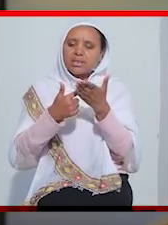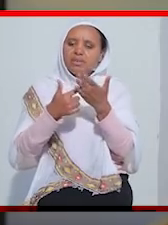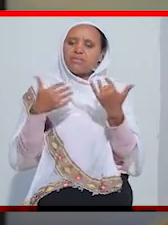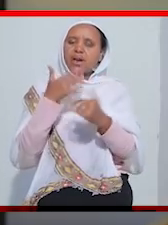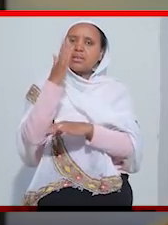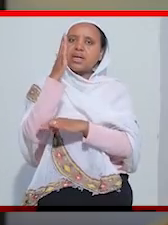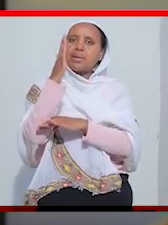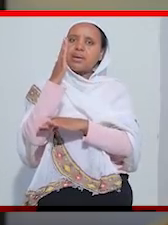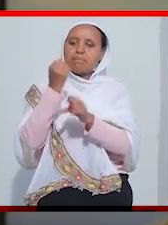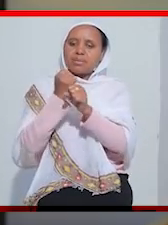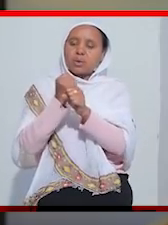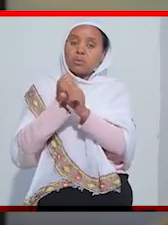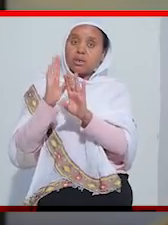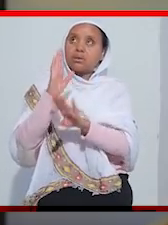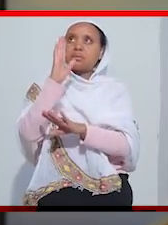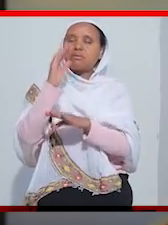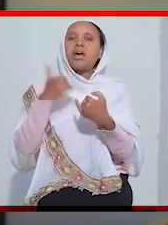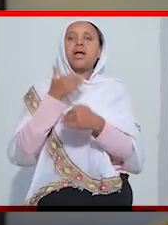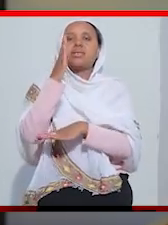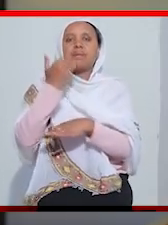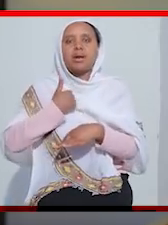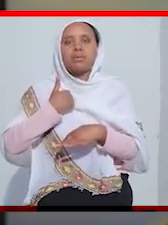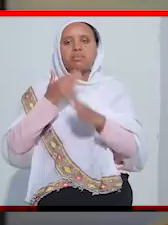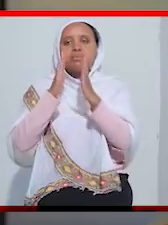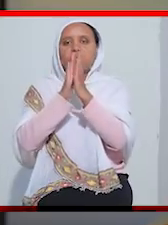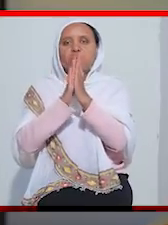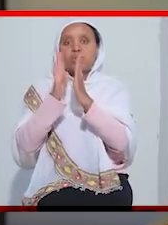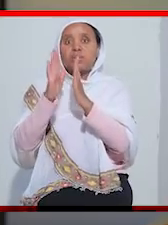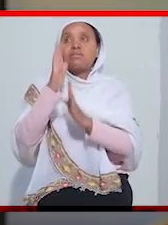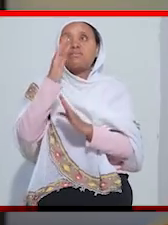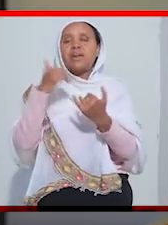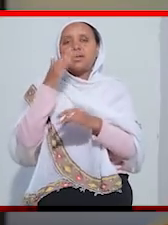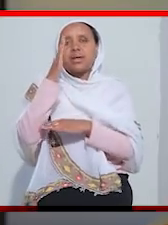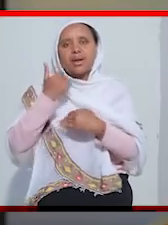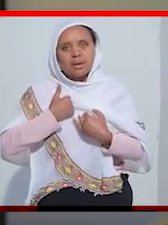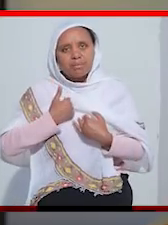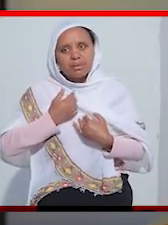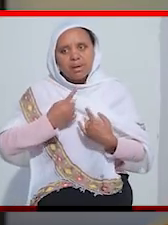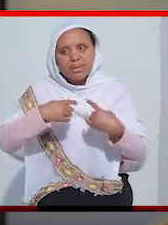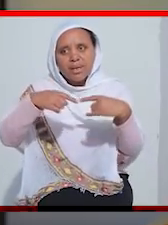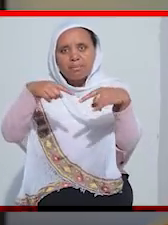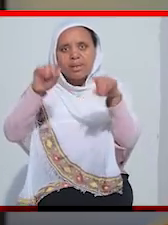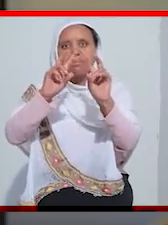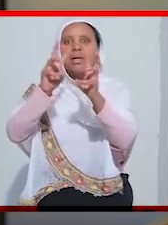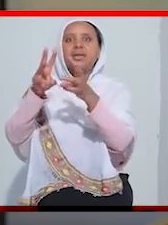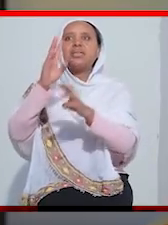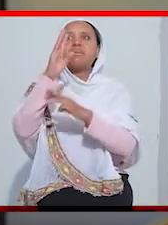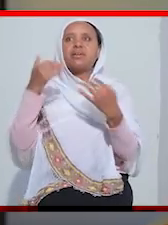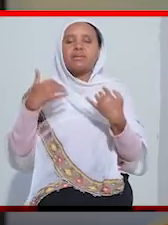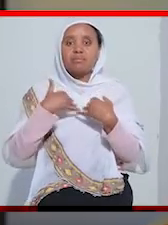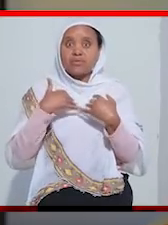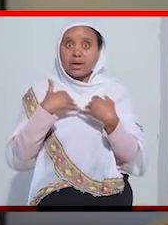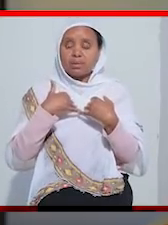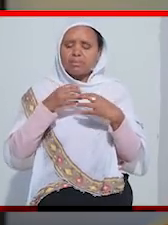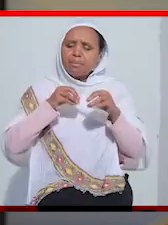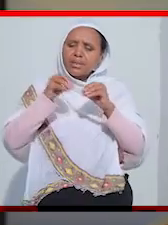አይጠርም ነበረ። ስለዚህ ፈሪሃ እግዚአብሔር በምትሰራው ስራ ፈሪሃ እግዚአብሔር ያለበት፣ በምትጸልየው ጸሎት ፈሪሃ እግዚአብሔር ያለበት፣ በምትሄድበት መንገድ